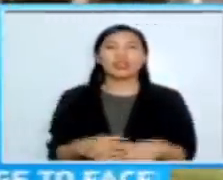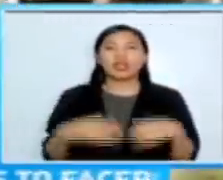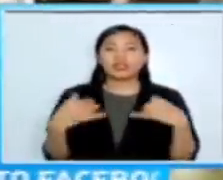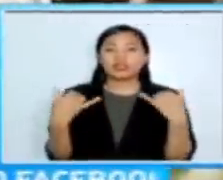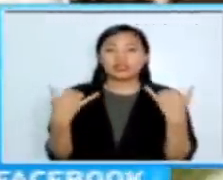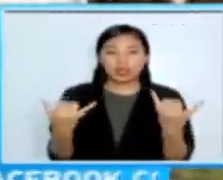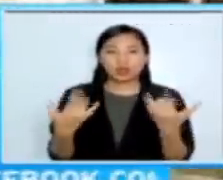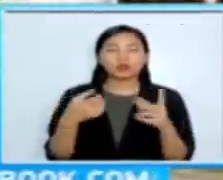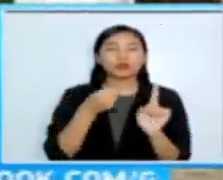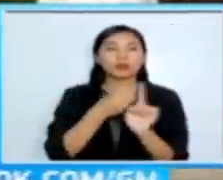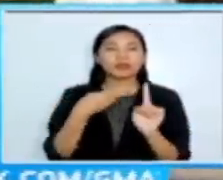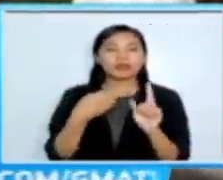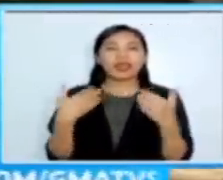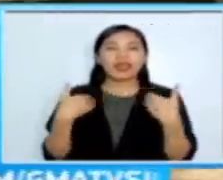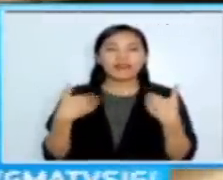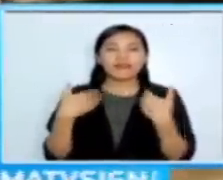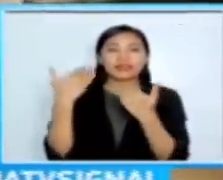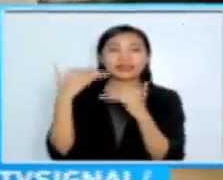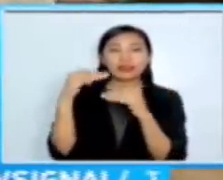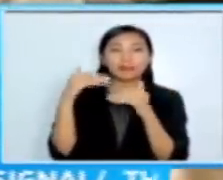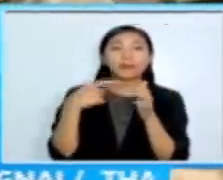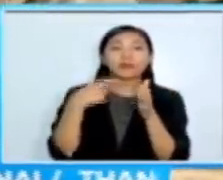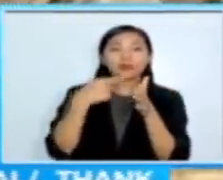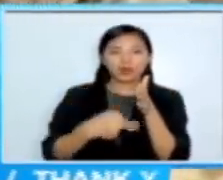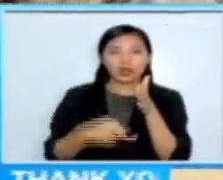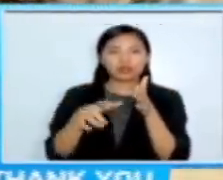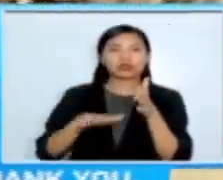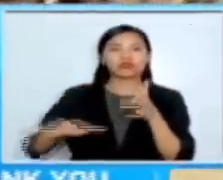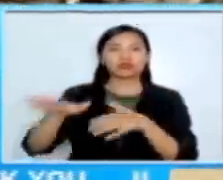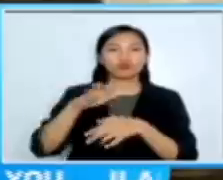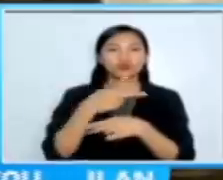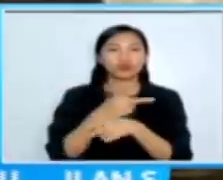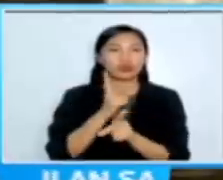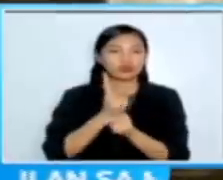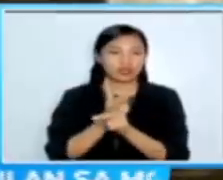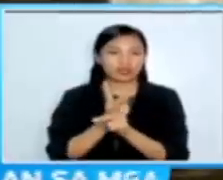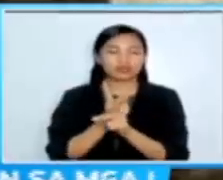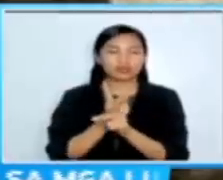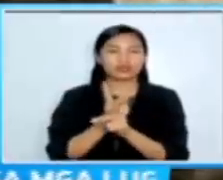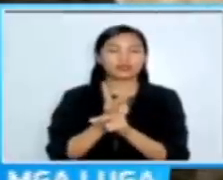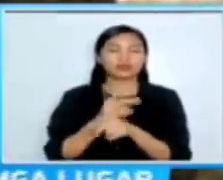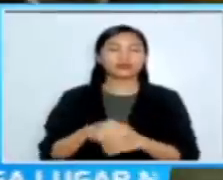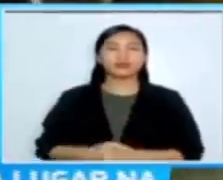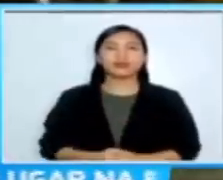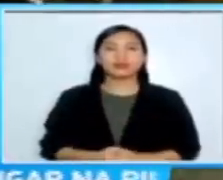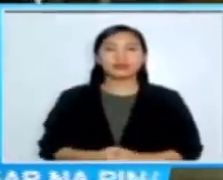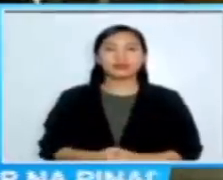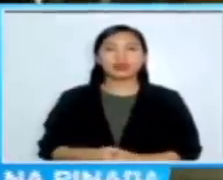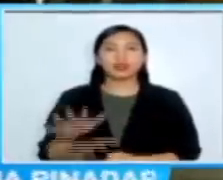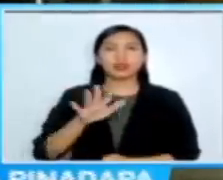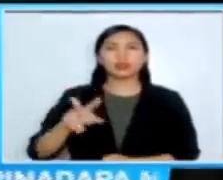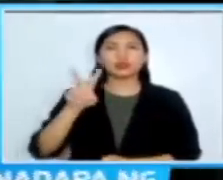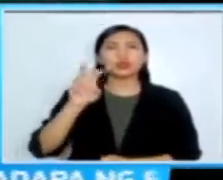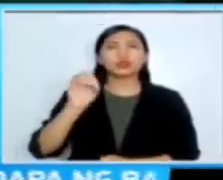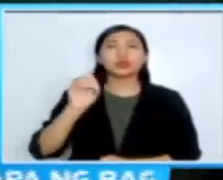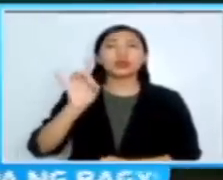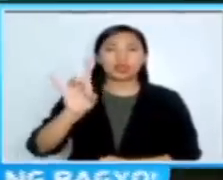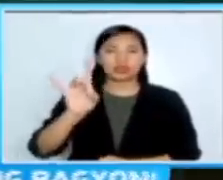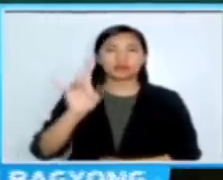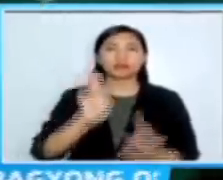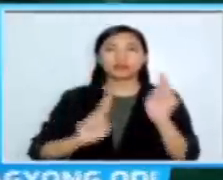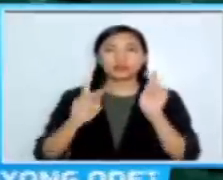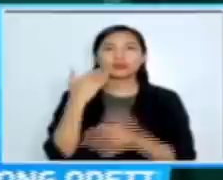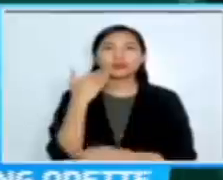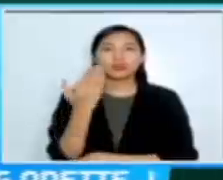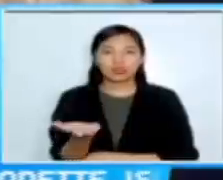pangunahing bilihin sa nasabing mga lugar. Sa tala ng PNP, 208 nang nasawi dahil sa bagyo. Sa datos naman